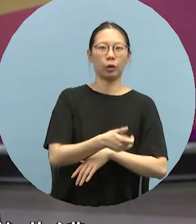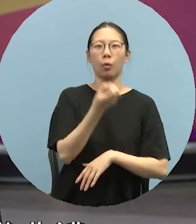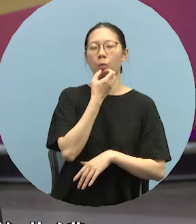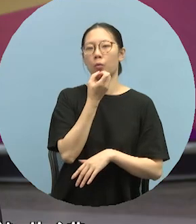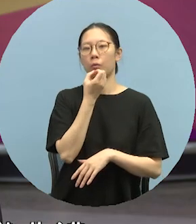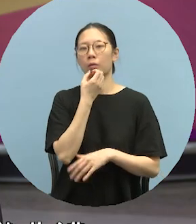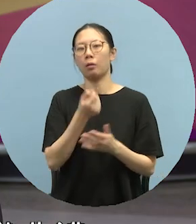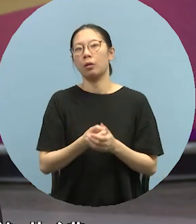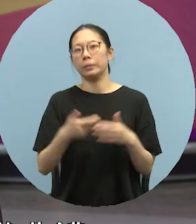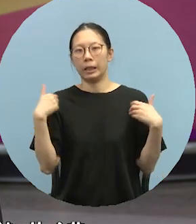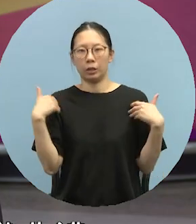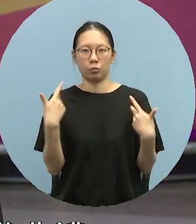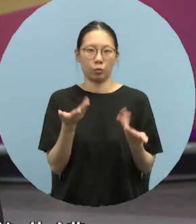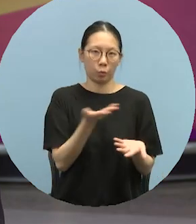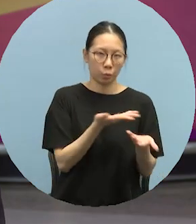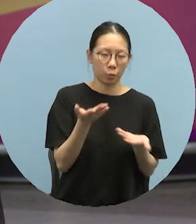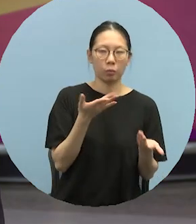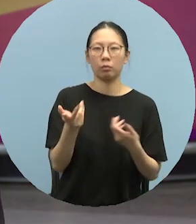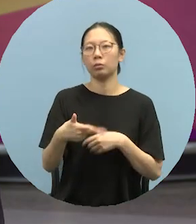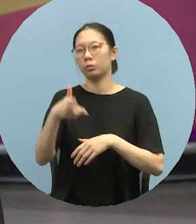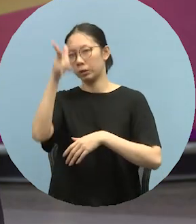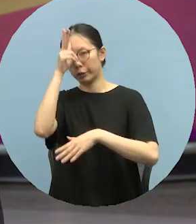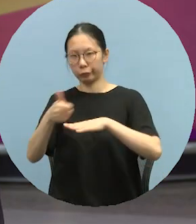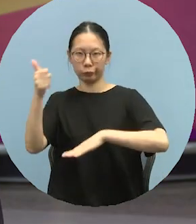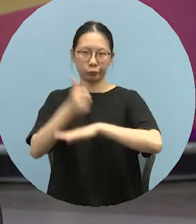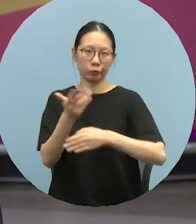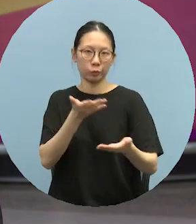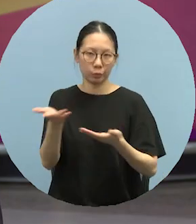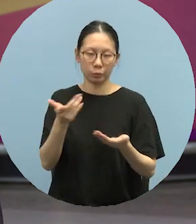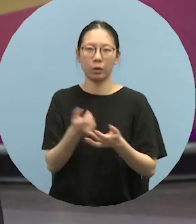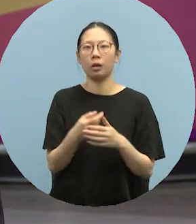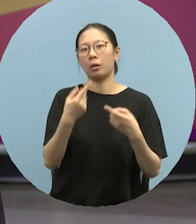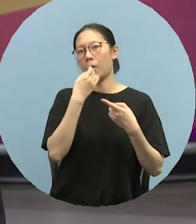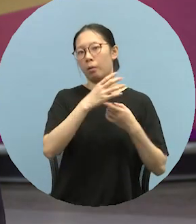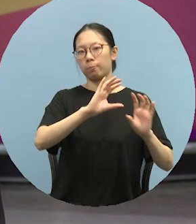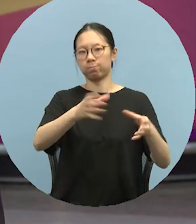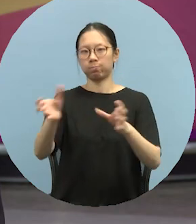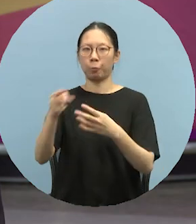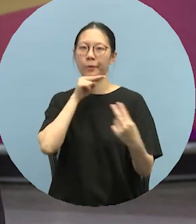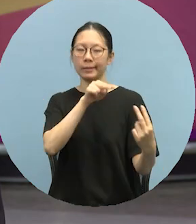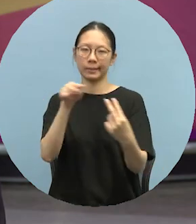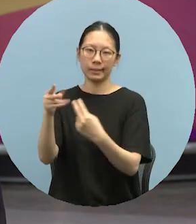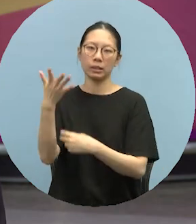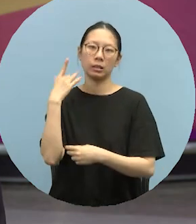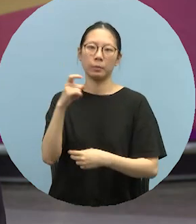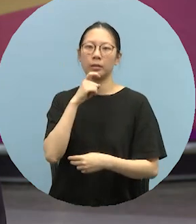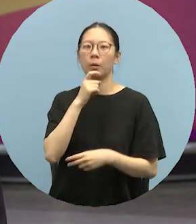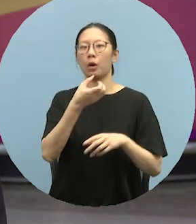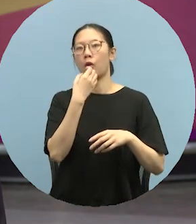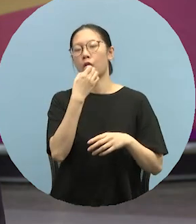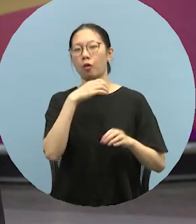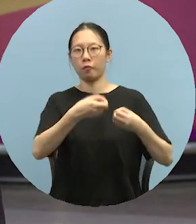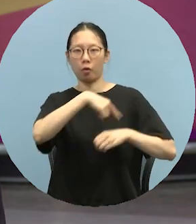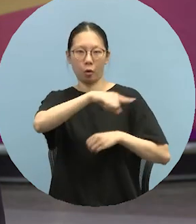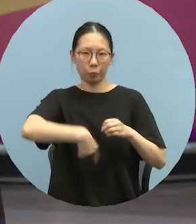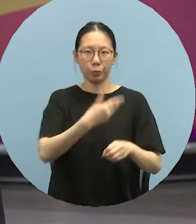會和就職典禮，與各界人士見面，昨日亦都考察了